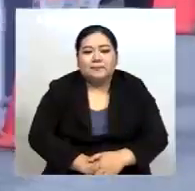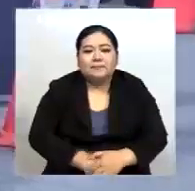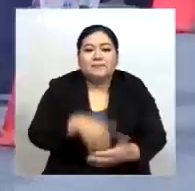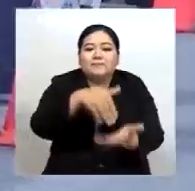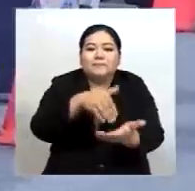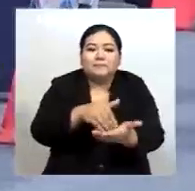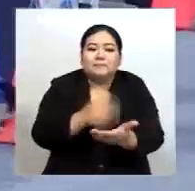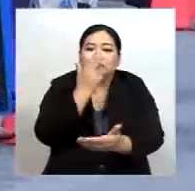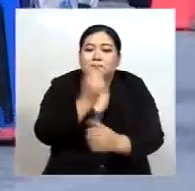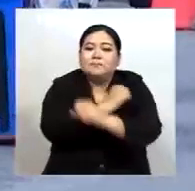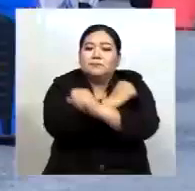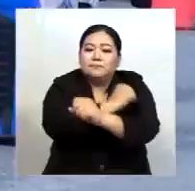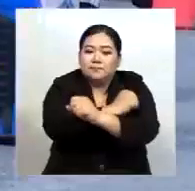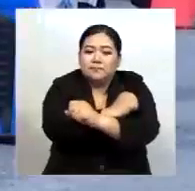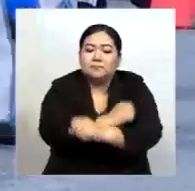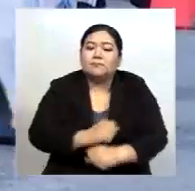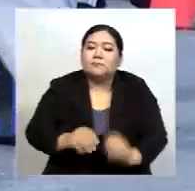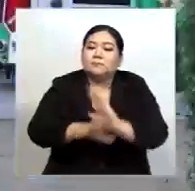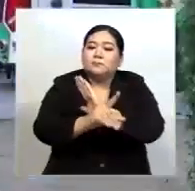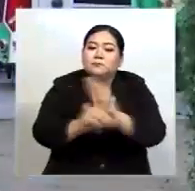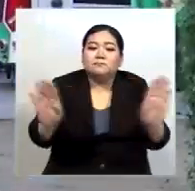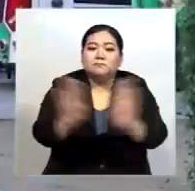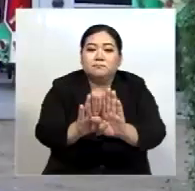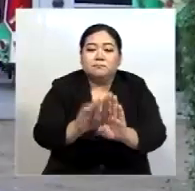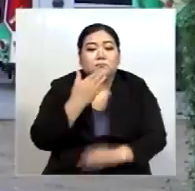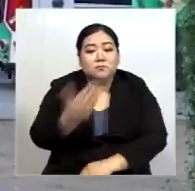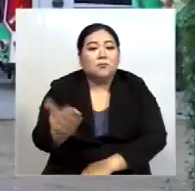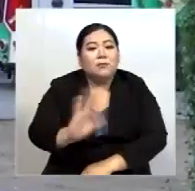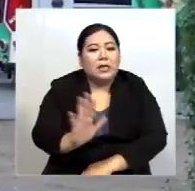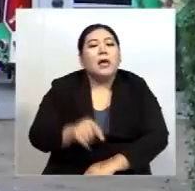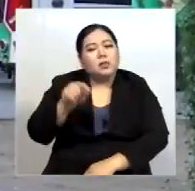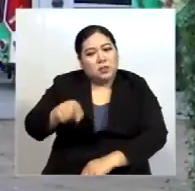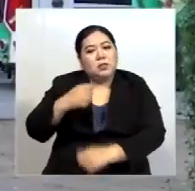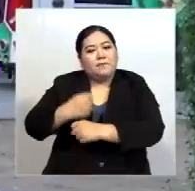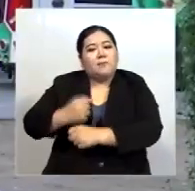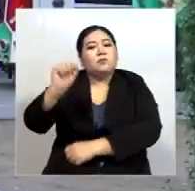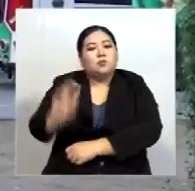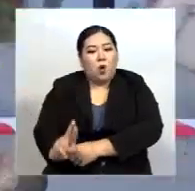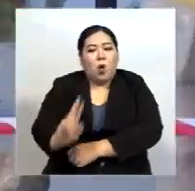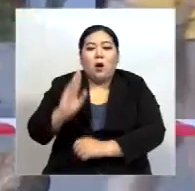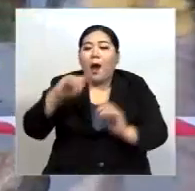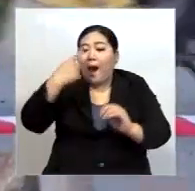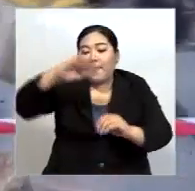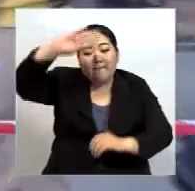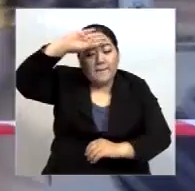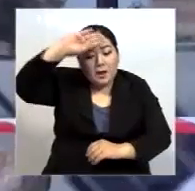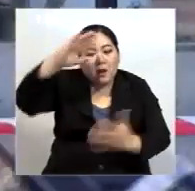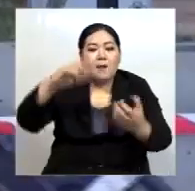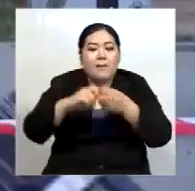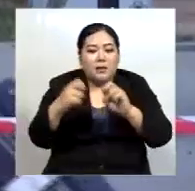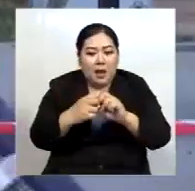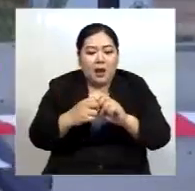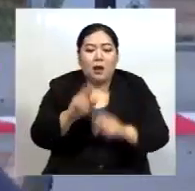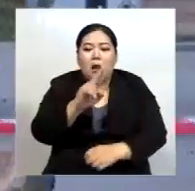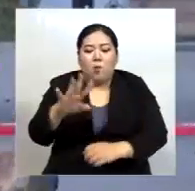าระวังที่อาคารรับรองสัตหีบนั้นไม่ได้ปิดถาวรนะคะแต่จะใช้รับเฝ้าระวังสำหรับผู้ที่มีปัญหาในระบบการคัด